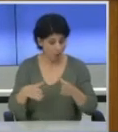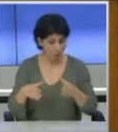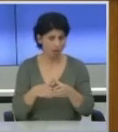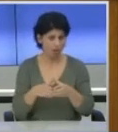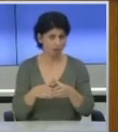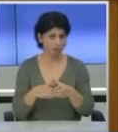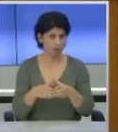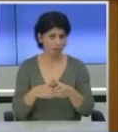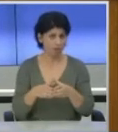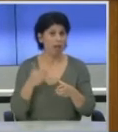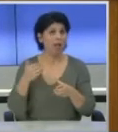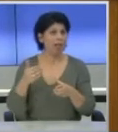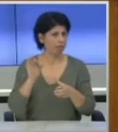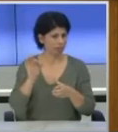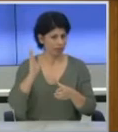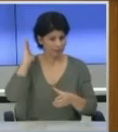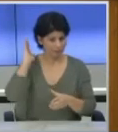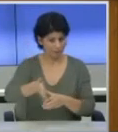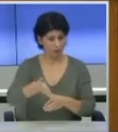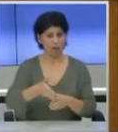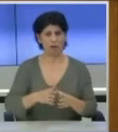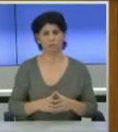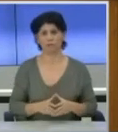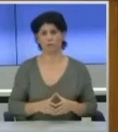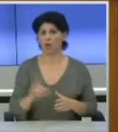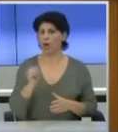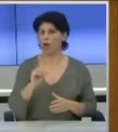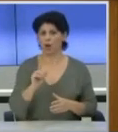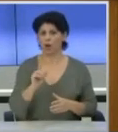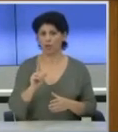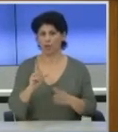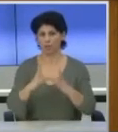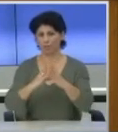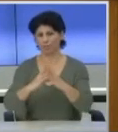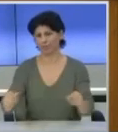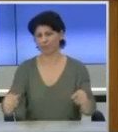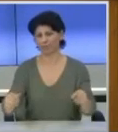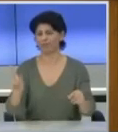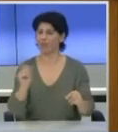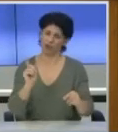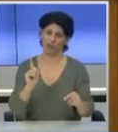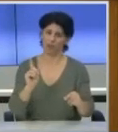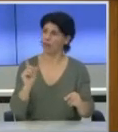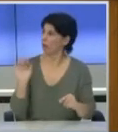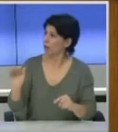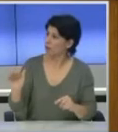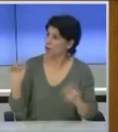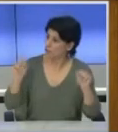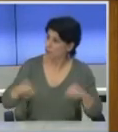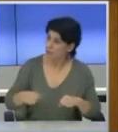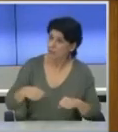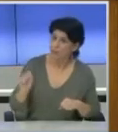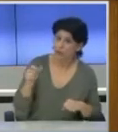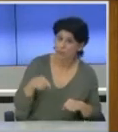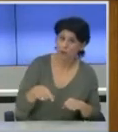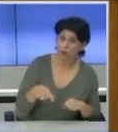ομάδας θα οδηγεί πια στην τιμωρία, όχι όμως την εξόντωσή της. Ρωτώ λοιπόν, συμφωνείτε ή διαφωνείτε με αυτή τη